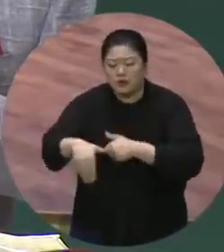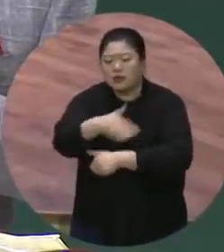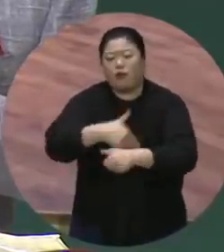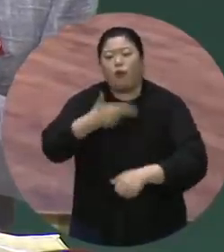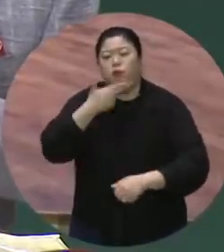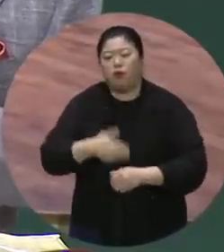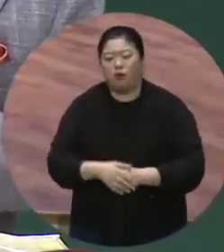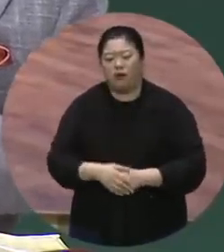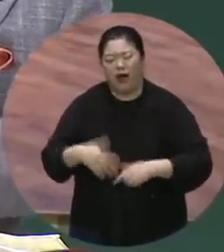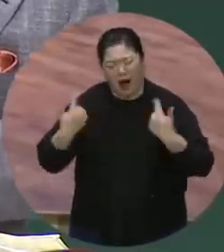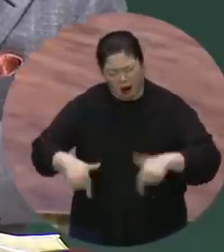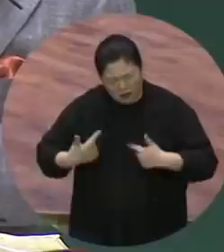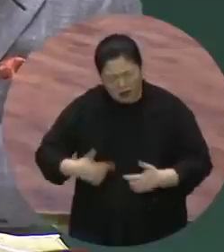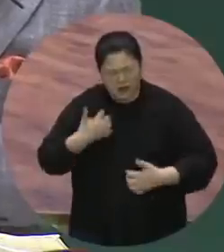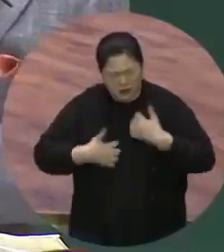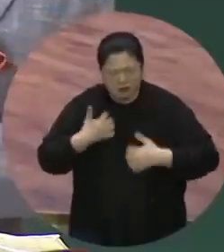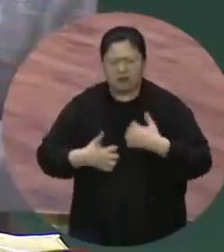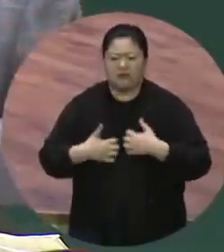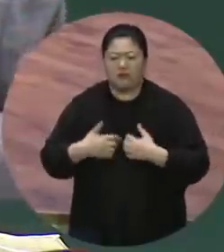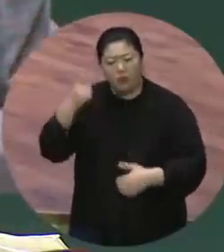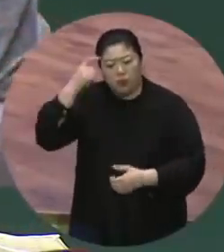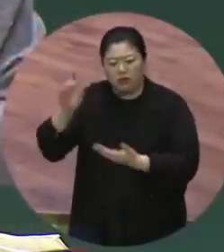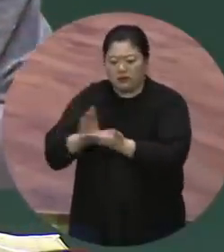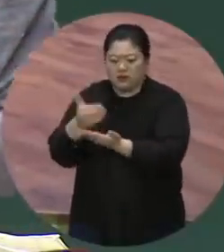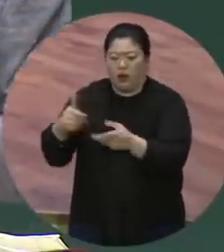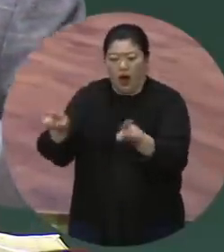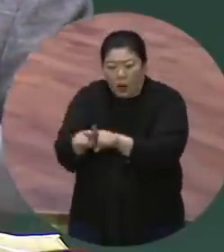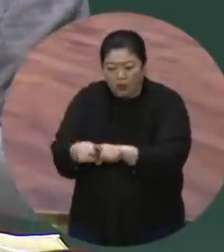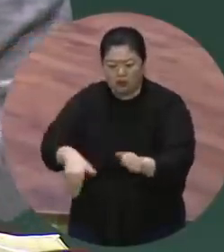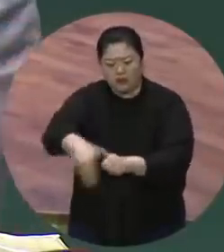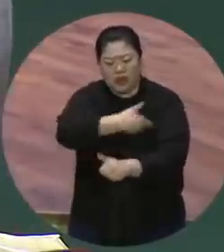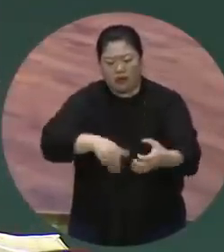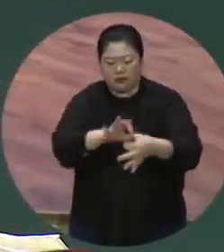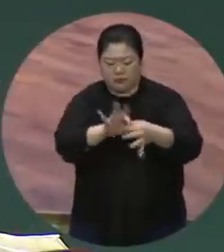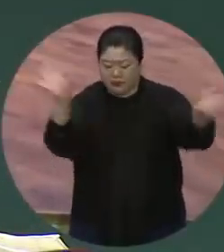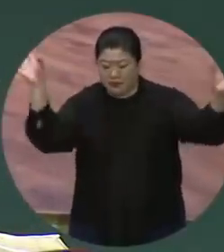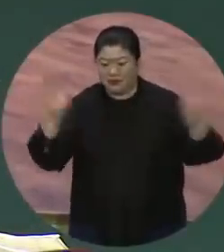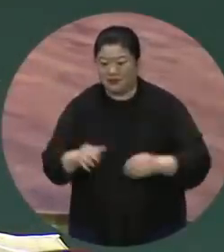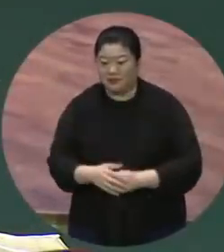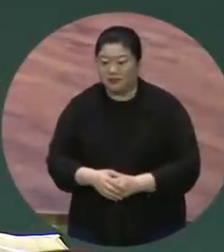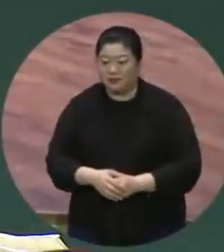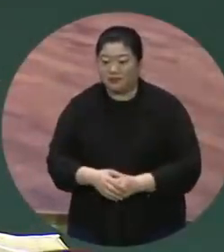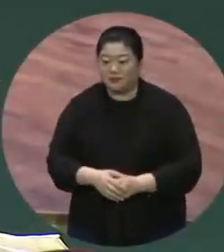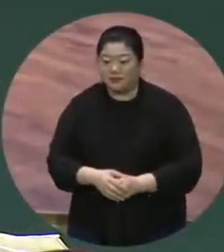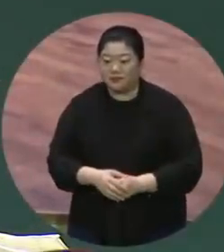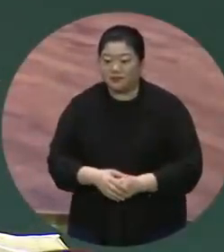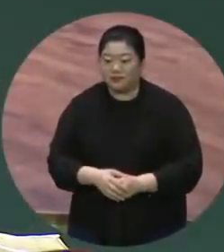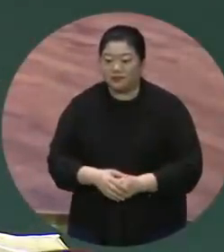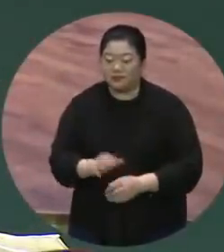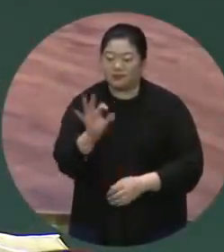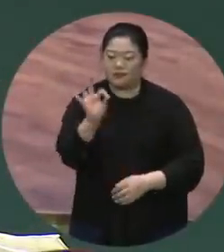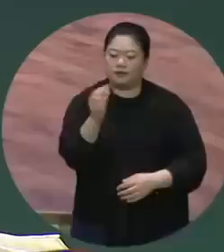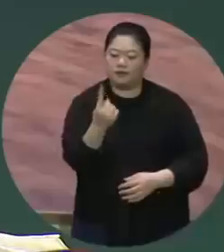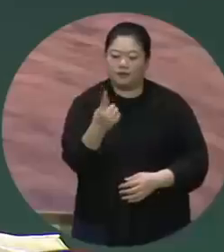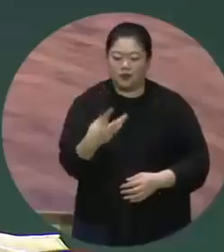전파된다. 그거예요. 그리스도가 전파된다. 여기에 뭐요? 올인했습니다. 올인.